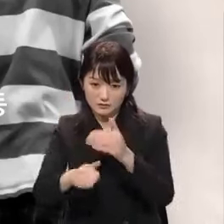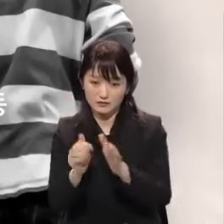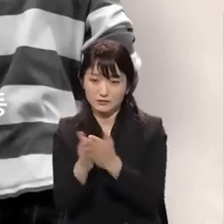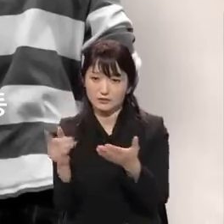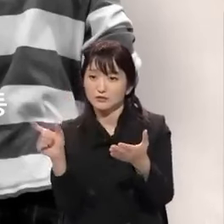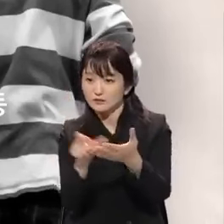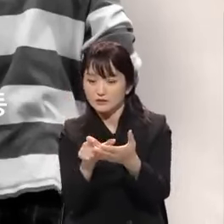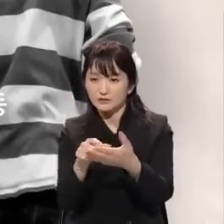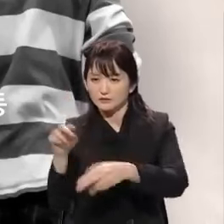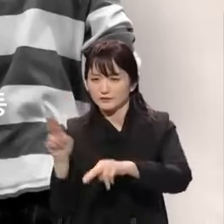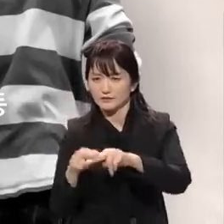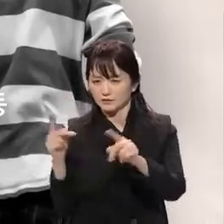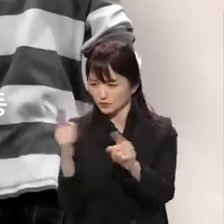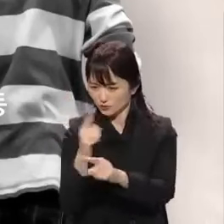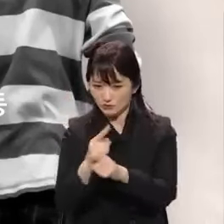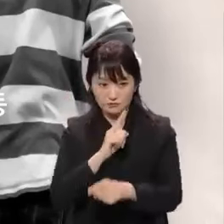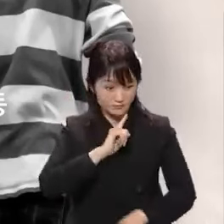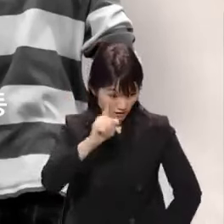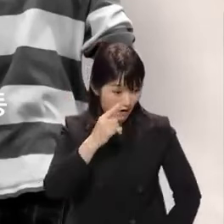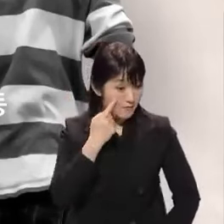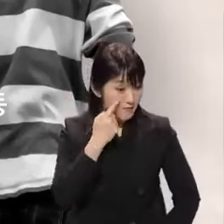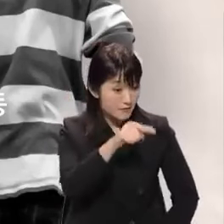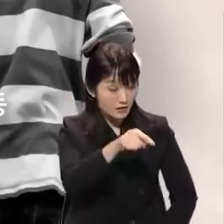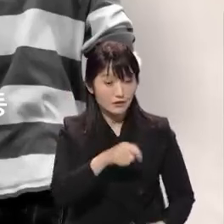그러면서 신고하려면 해라.